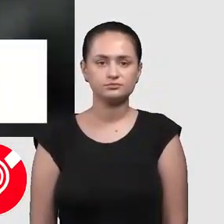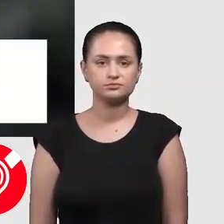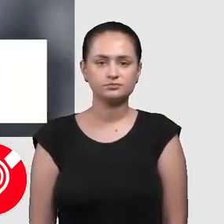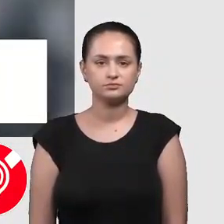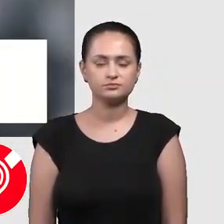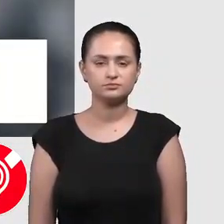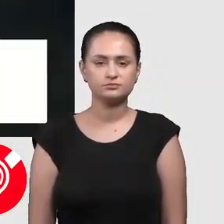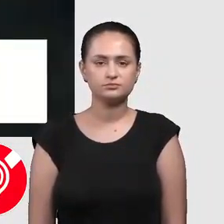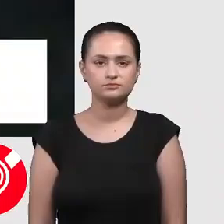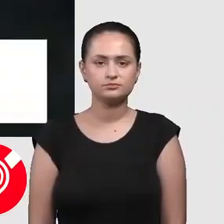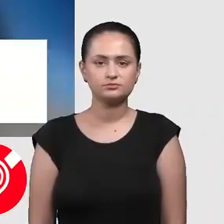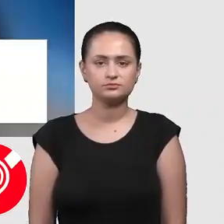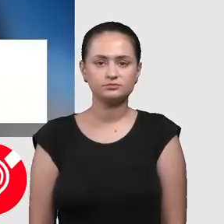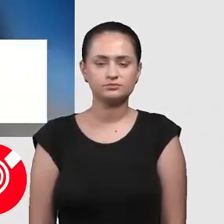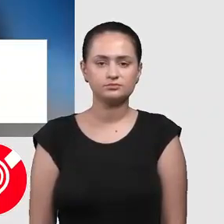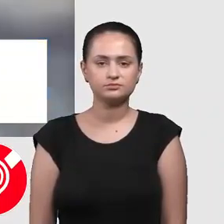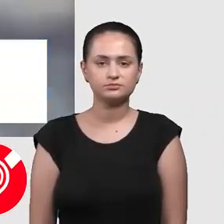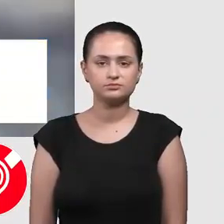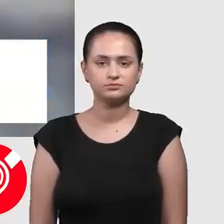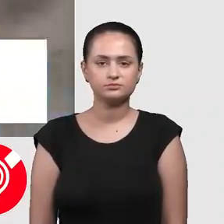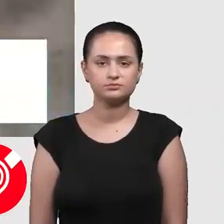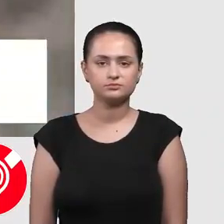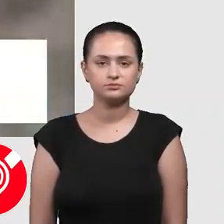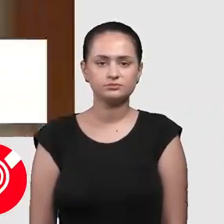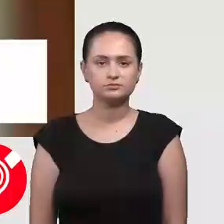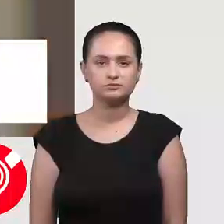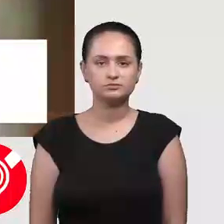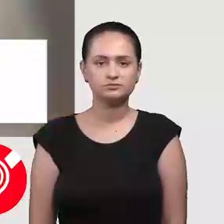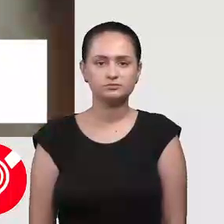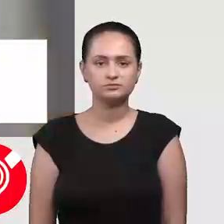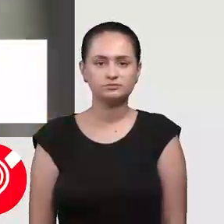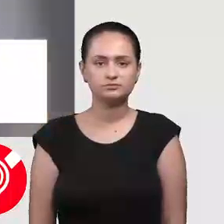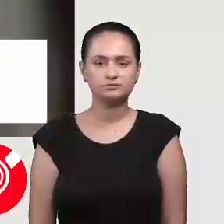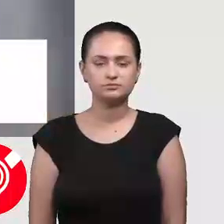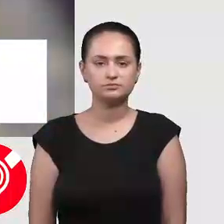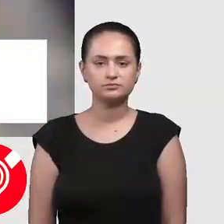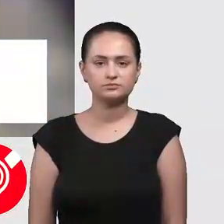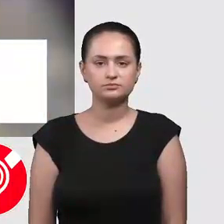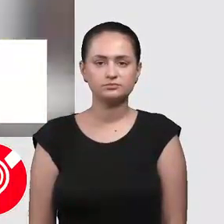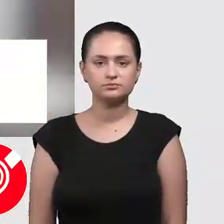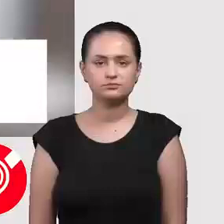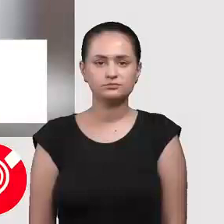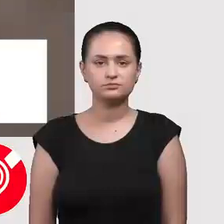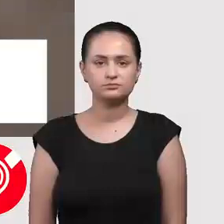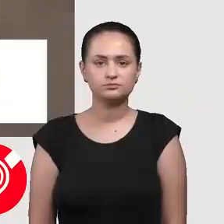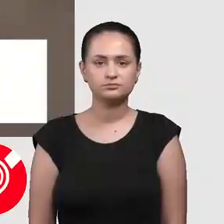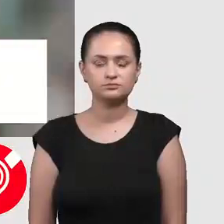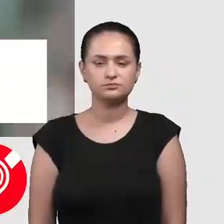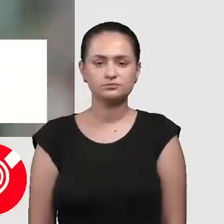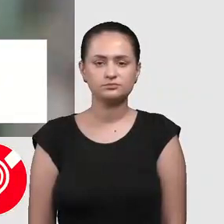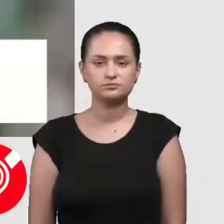persoanelor rănite 124, însă peste noapte și în ultimele ore acest număr a crescut la